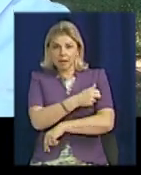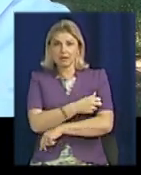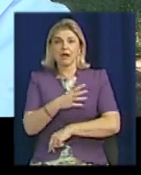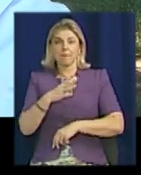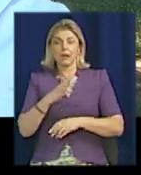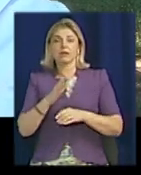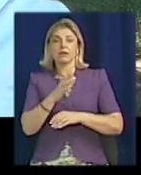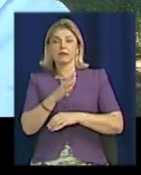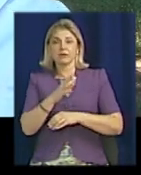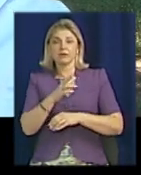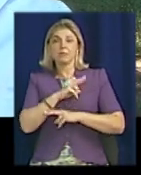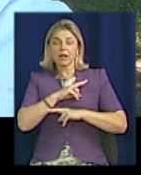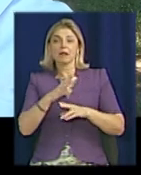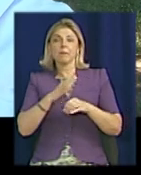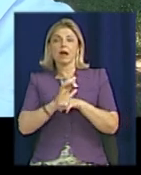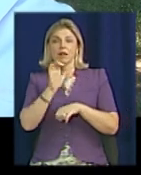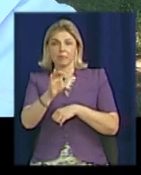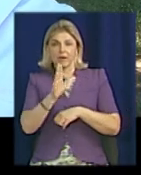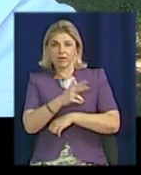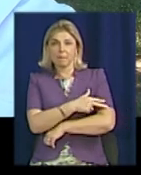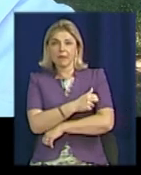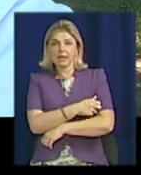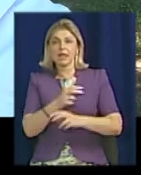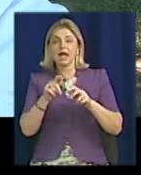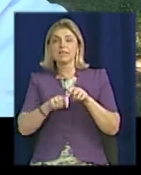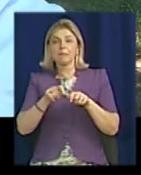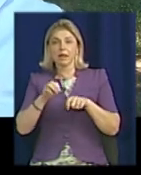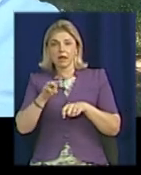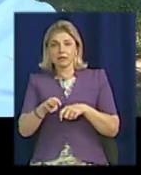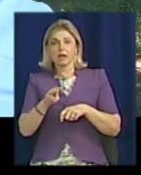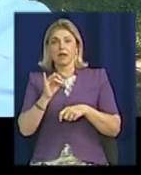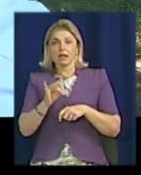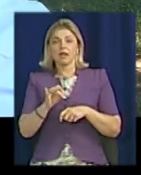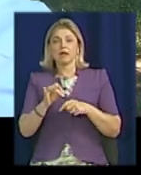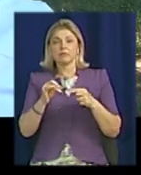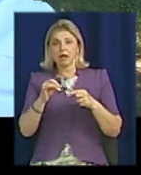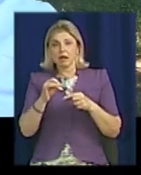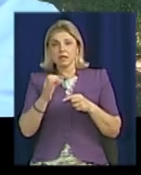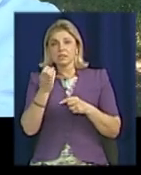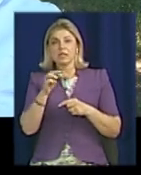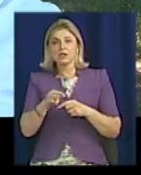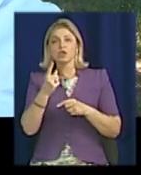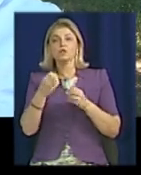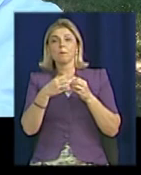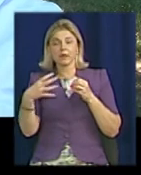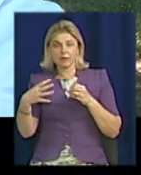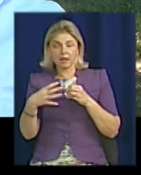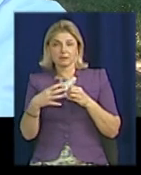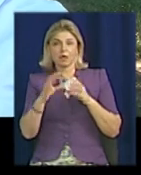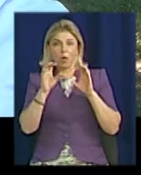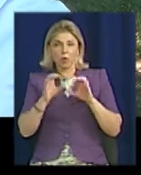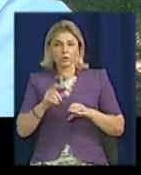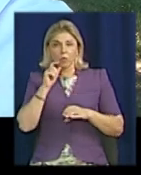експертизи. Відомості про події внесені до єдиного реєстру досудових розслідувань за ознаками частини 1 статті 115 Кримінального кодексу України,